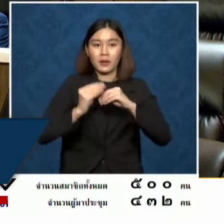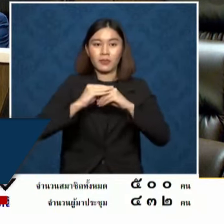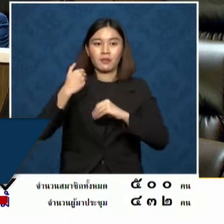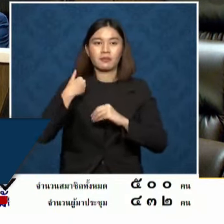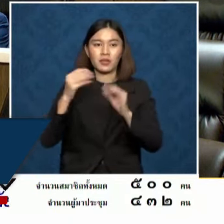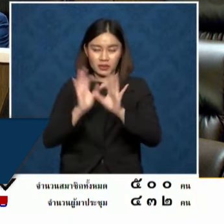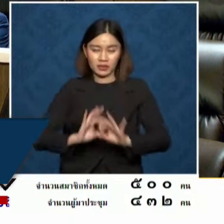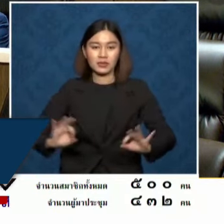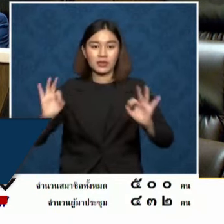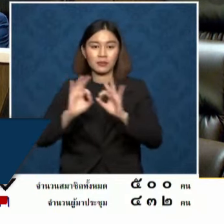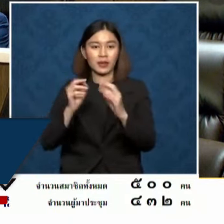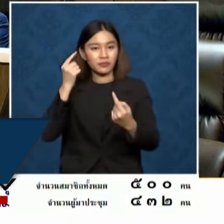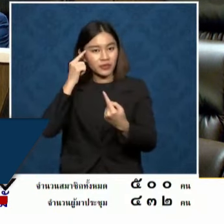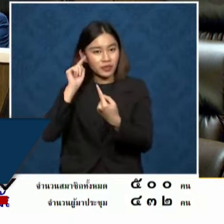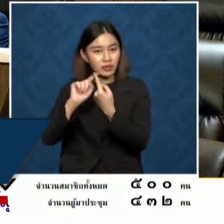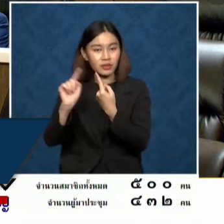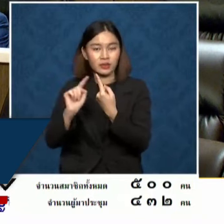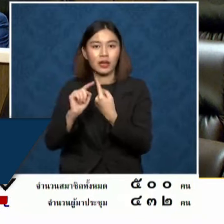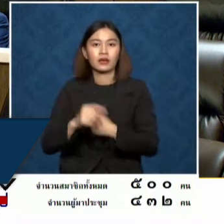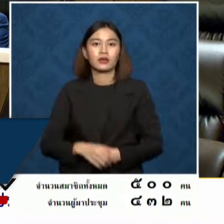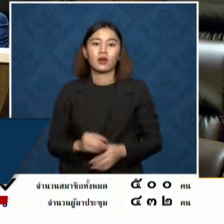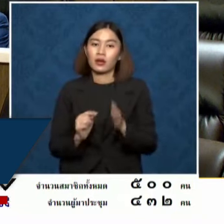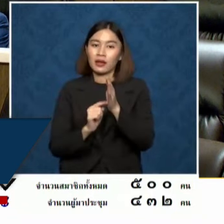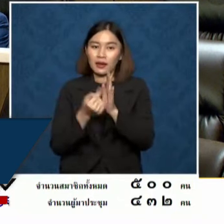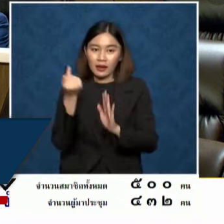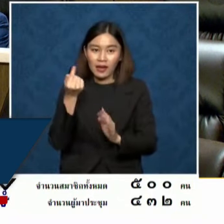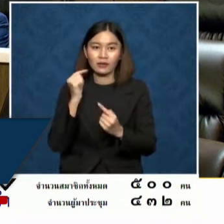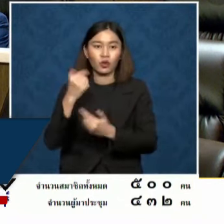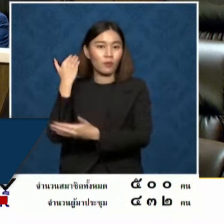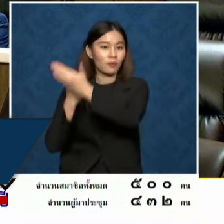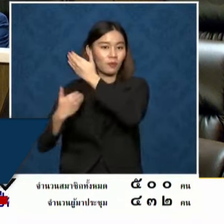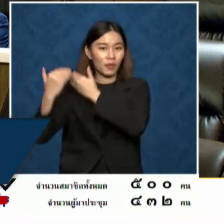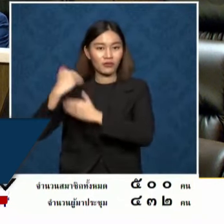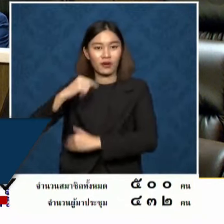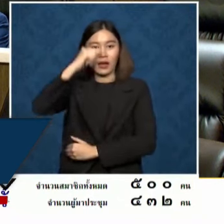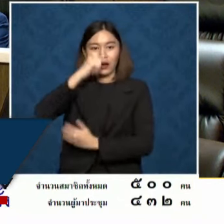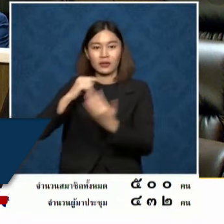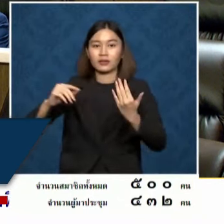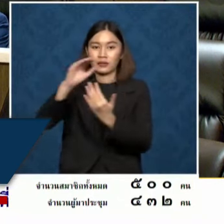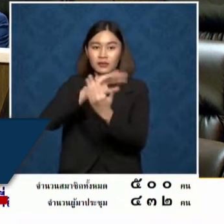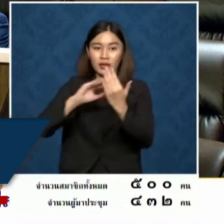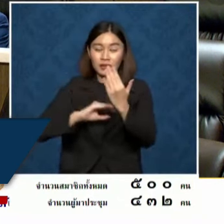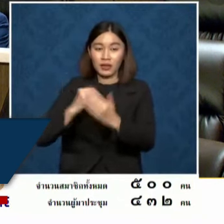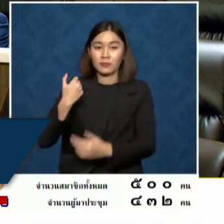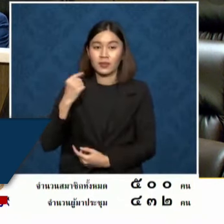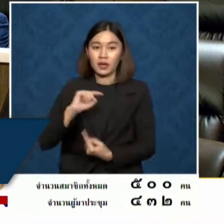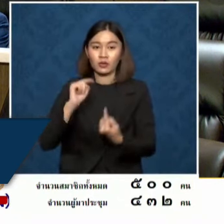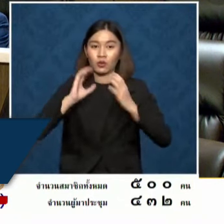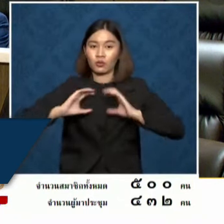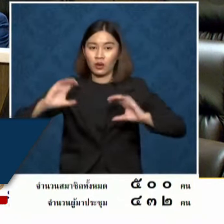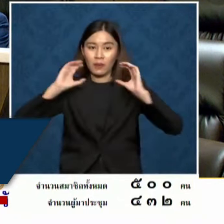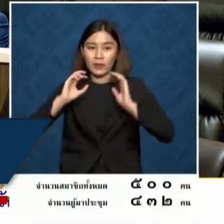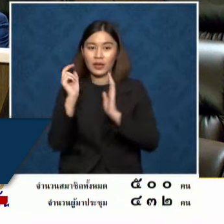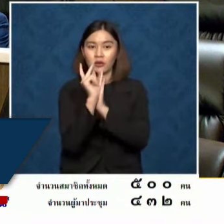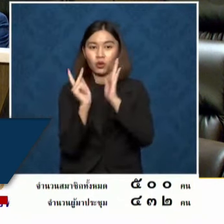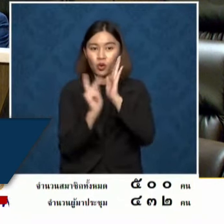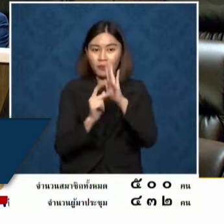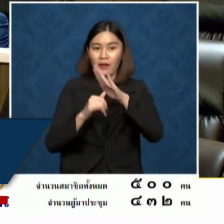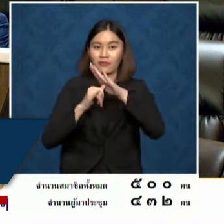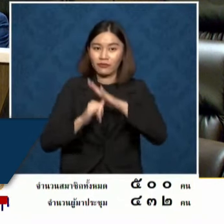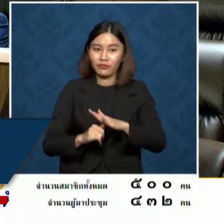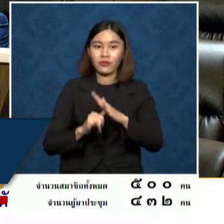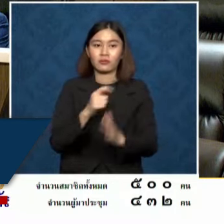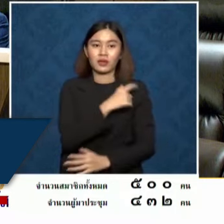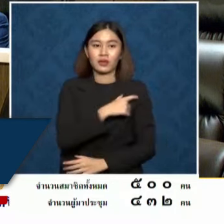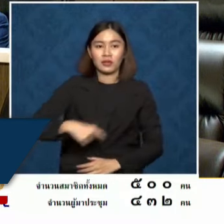สำคัญครับที่จะเน้นย้ำว่านับเป็นครั้งแรกในประวัติศาสตร์ของประเทศไทยที่ทางการใช้กฎหมายหมิ่นประมาท